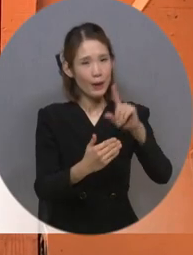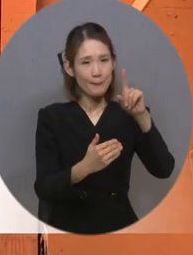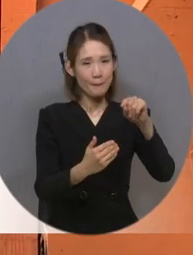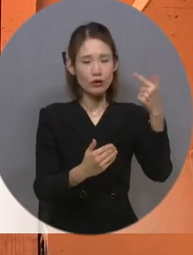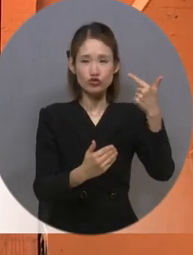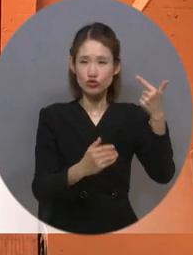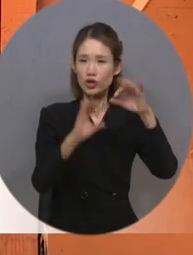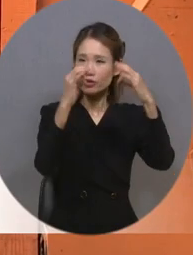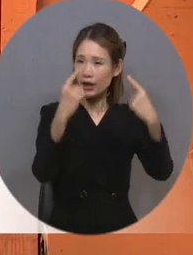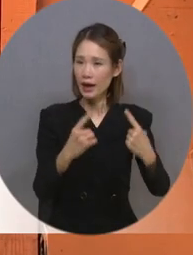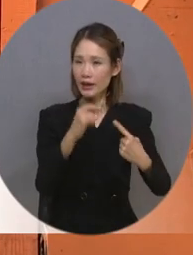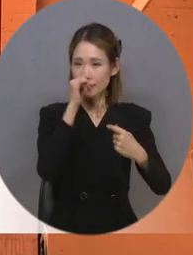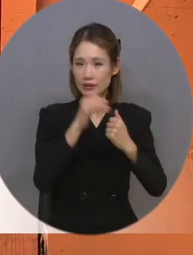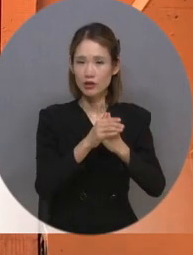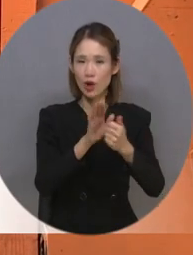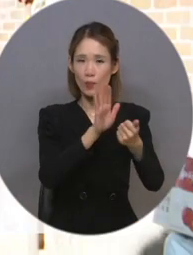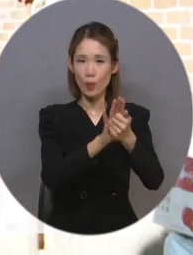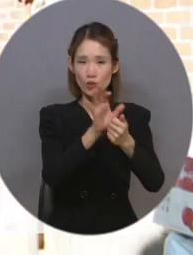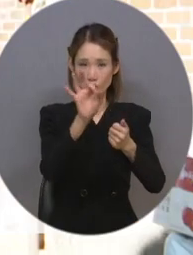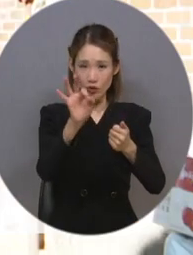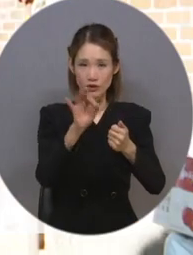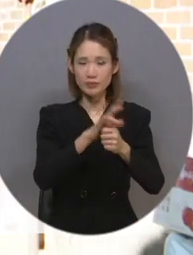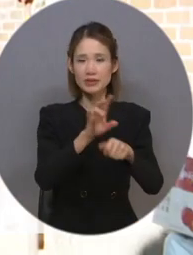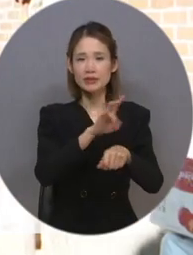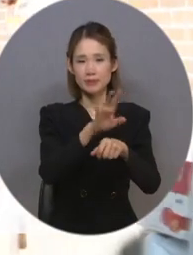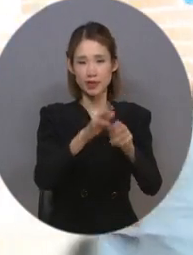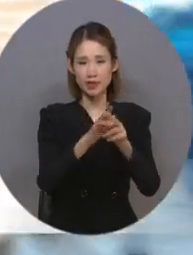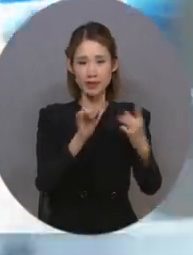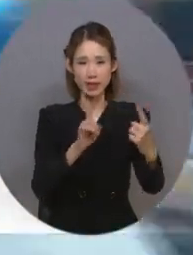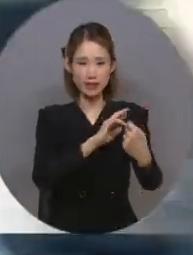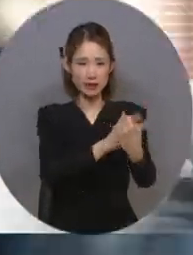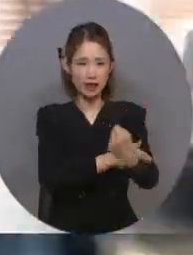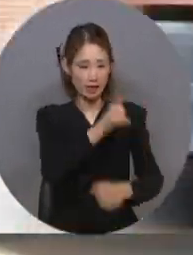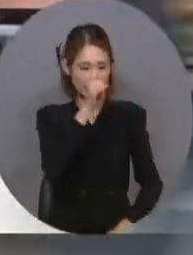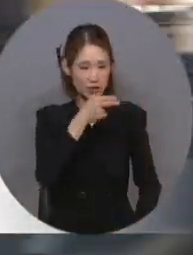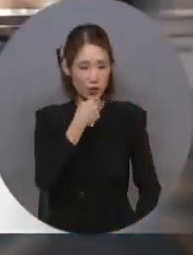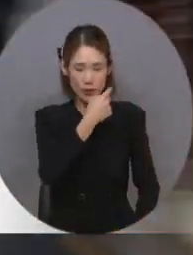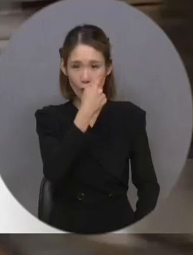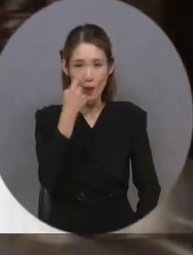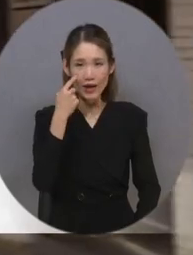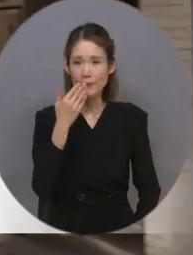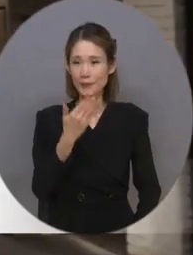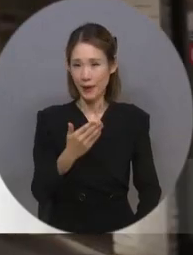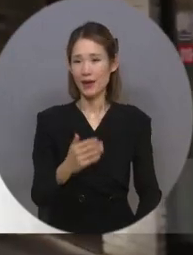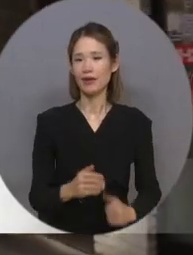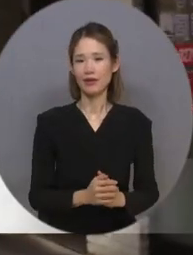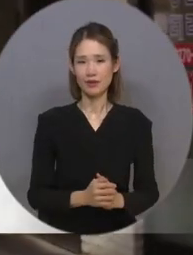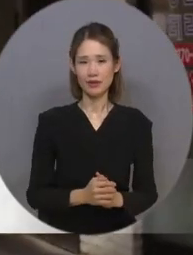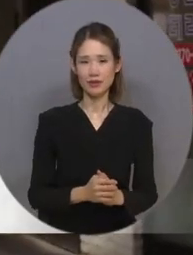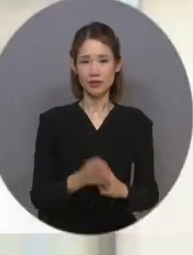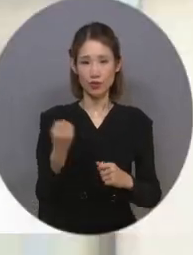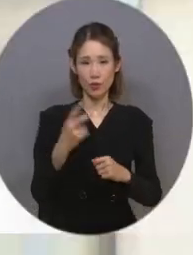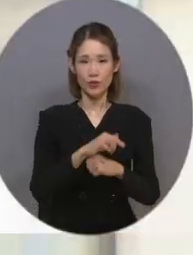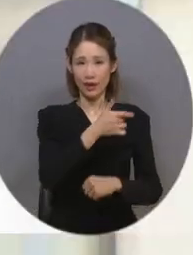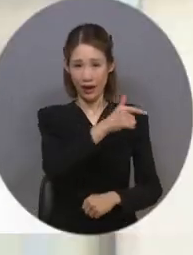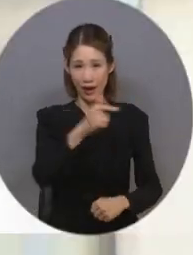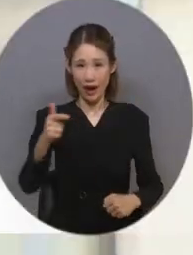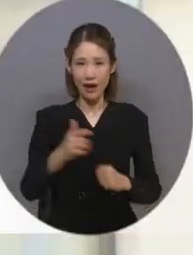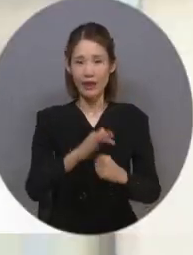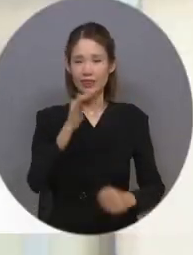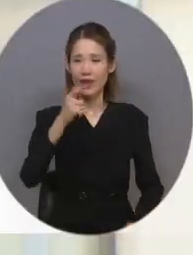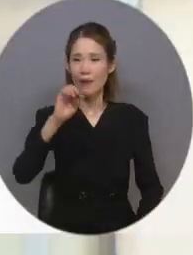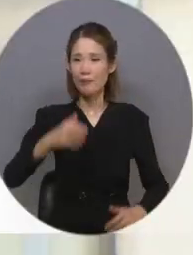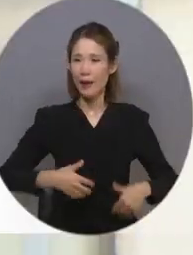할인해 주는 정책으로 보조금 24를 통해 대상자격이 되는지 확인할 수 있습니다이 밖에도 다양한